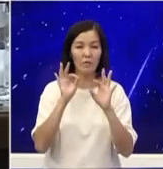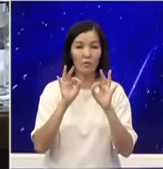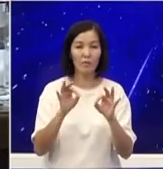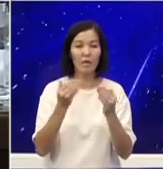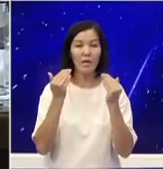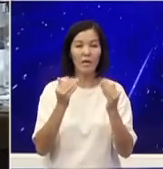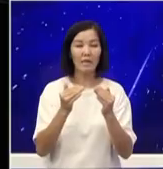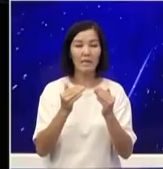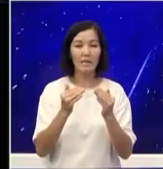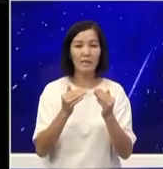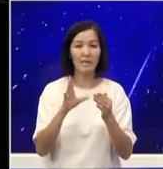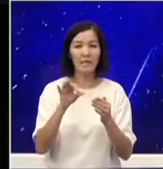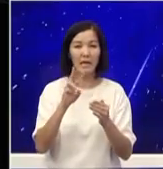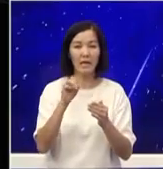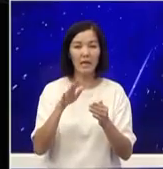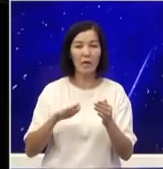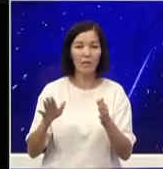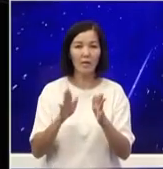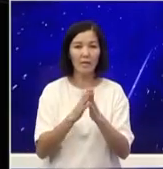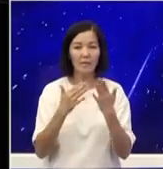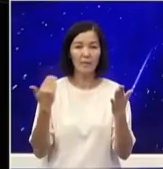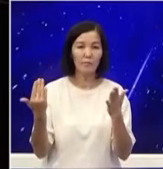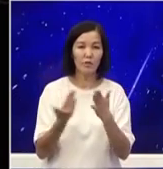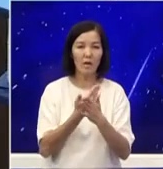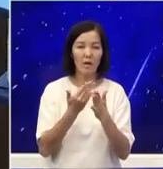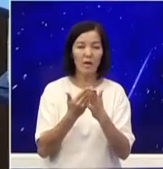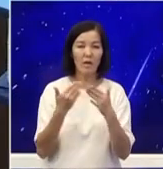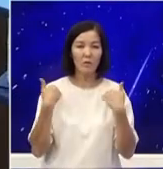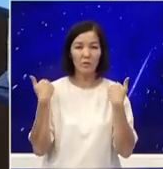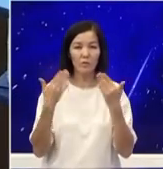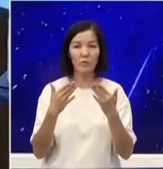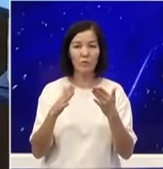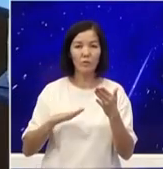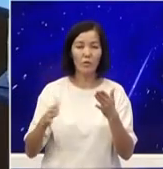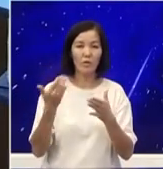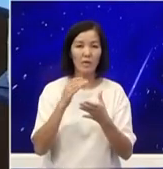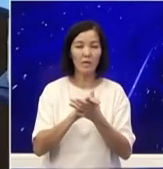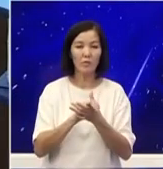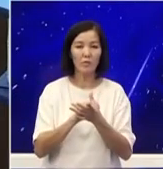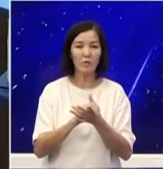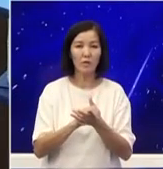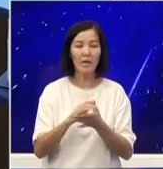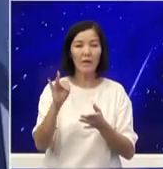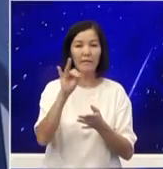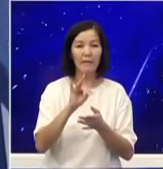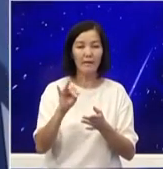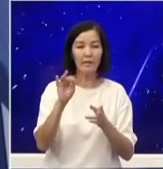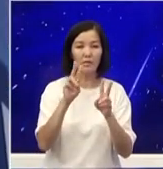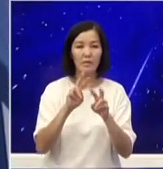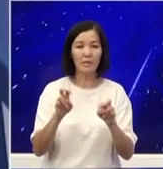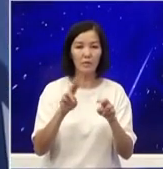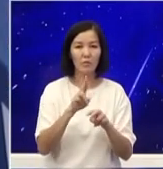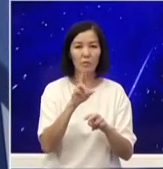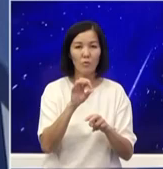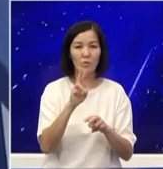бағдарламасы аясында Сарқан ауданының кітапханасы тағы бір кітаппен толықты. Өлкетанушы Жаңабай Әділбайұлы мен тарихшы Есенай Іңкәрбаевтың